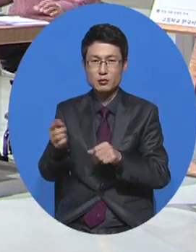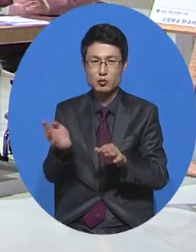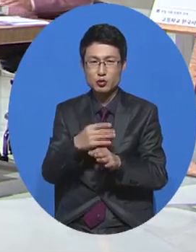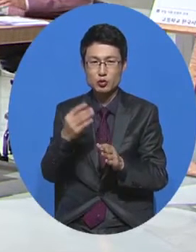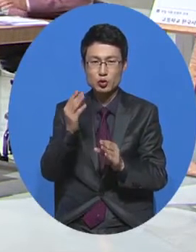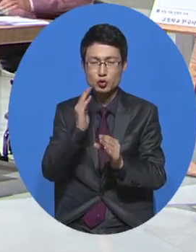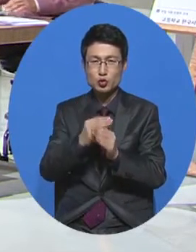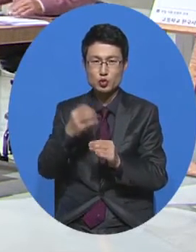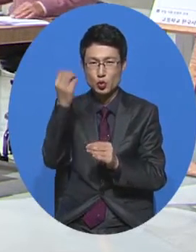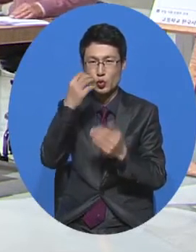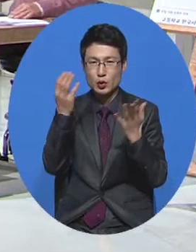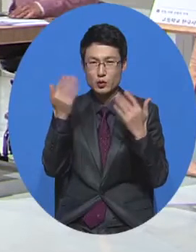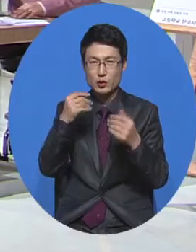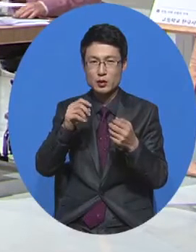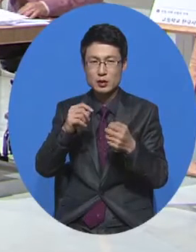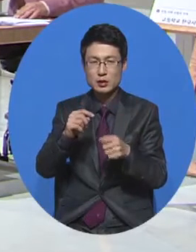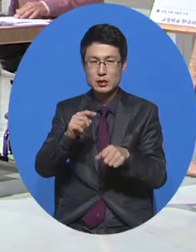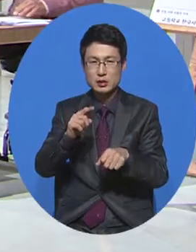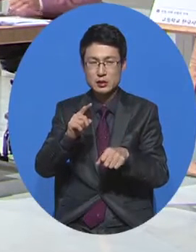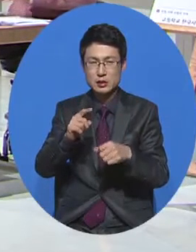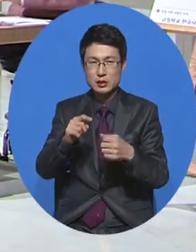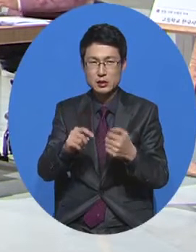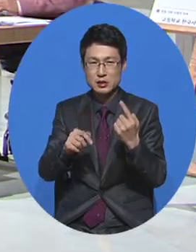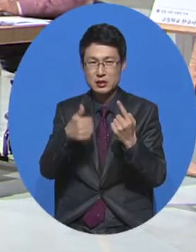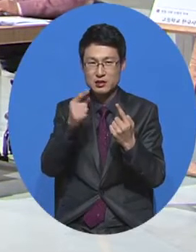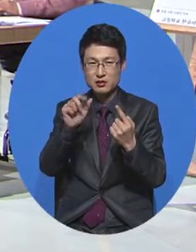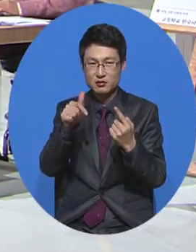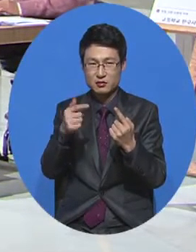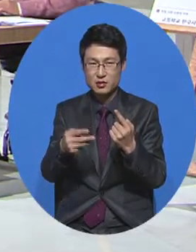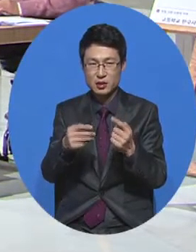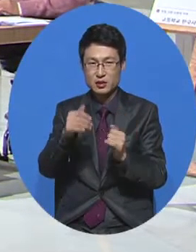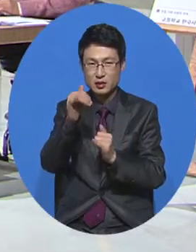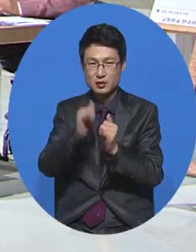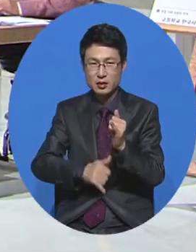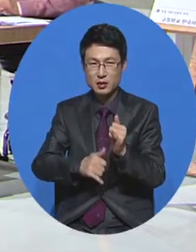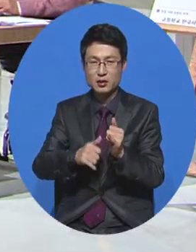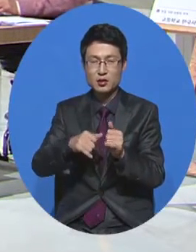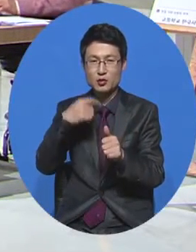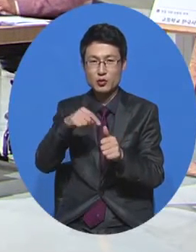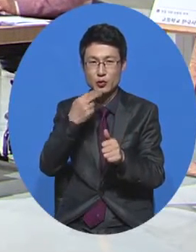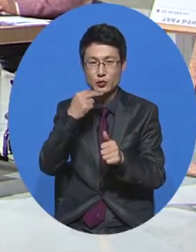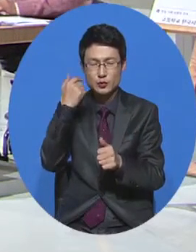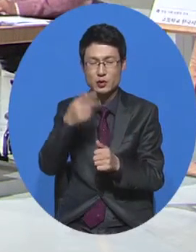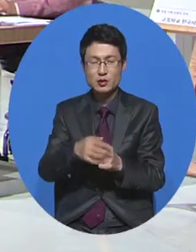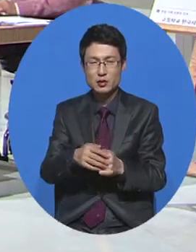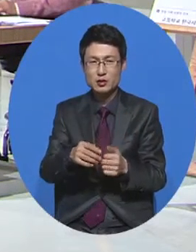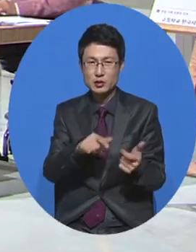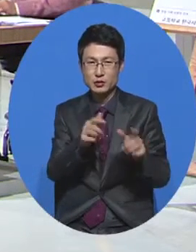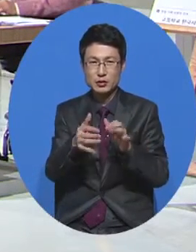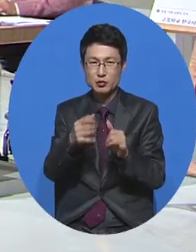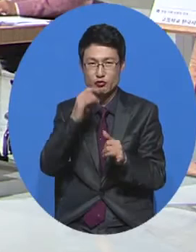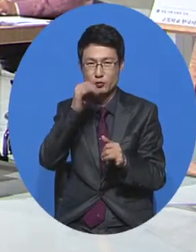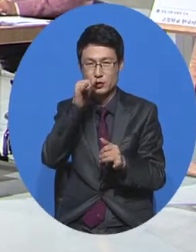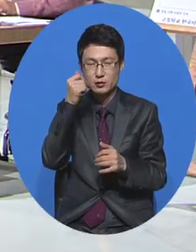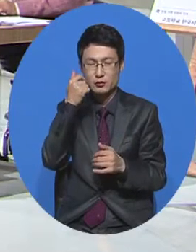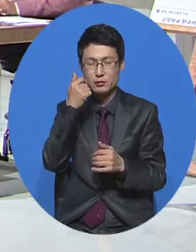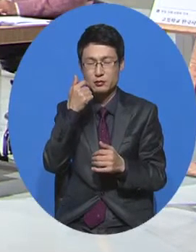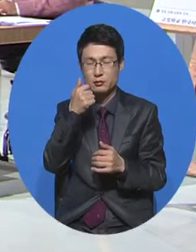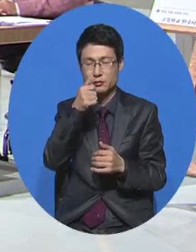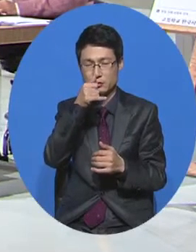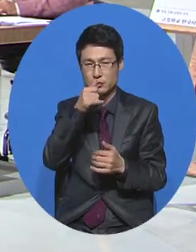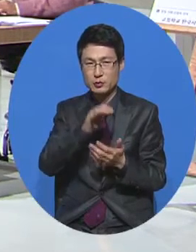중 고등학교 1학년에 역사 수업이 없으니까 차질을 있으니까 여행자 분들이 많이 근거해야 지네요 뭐